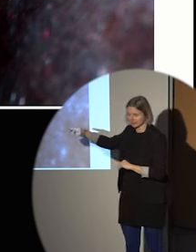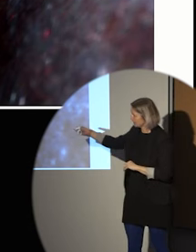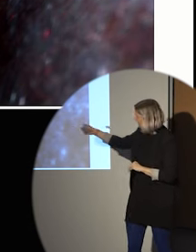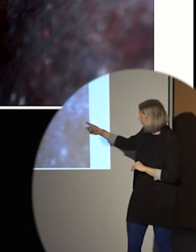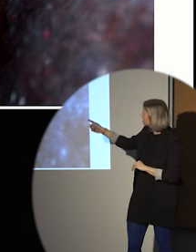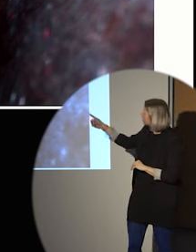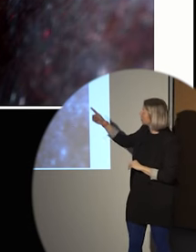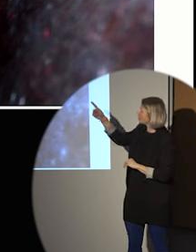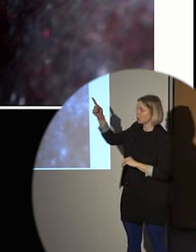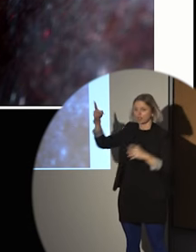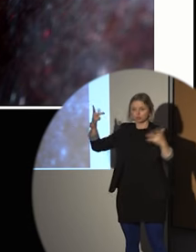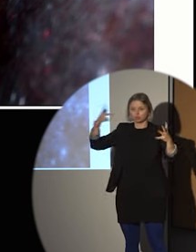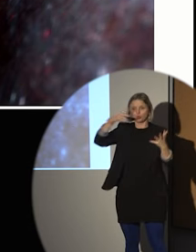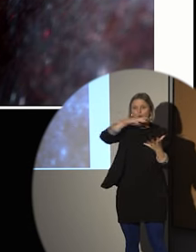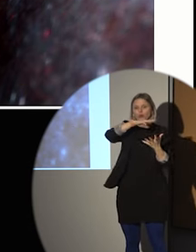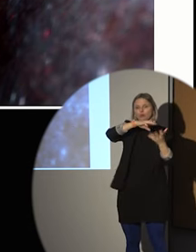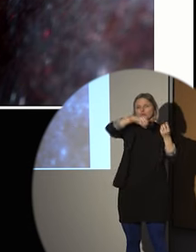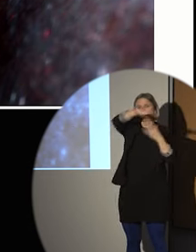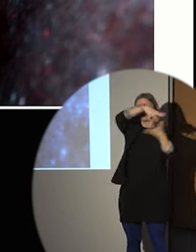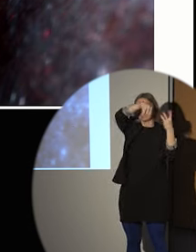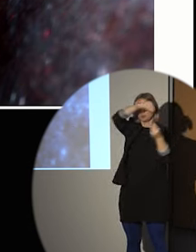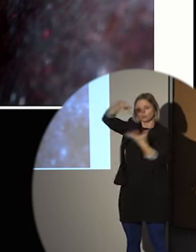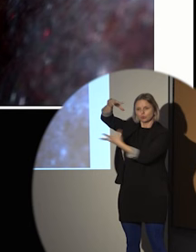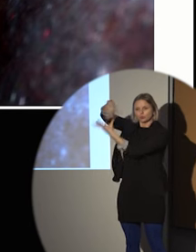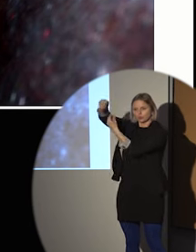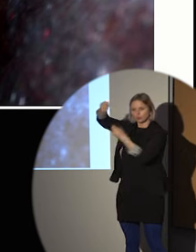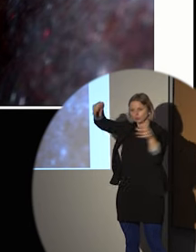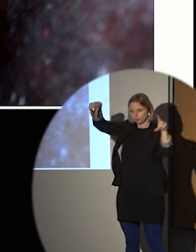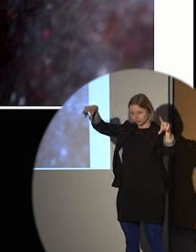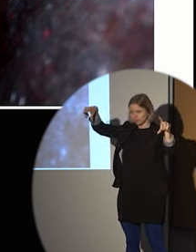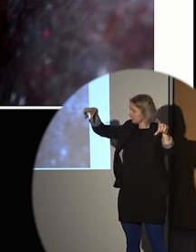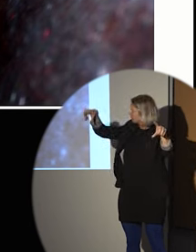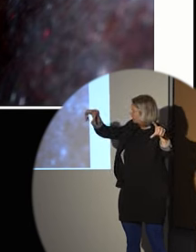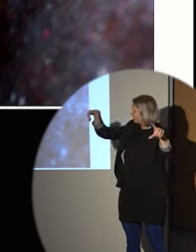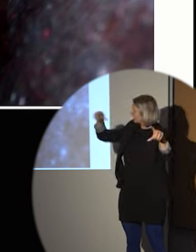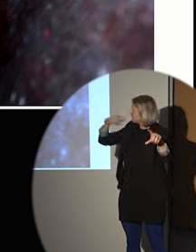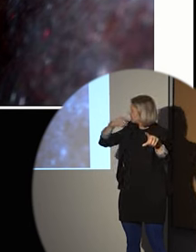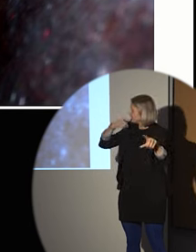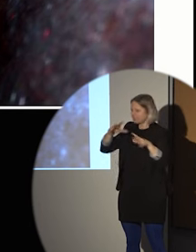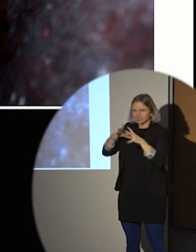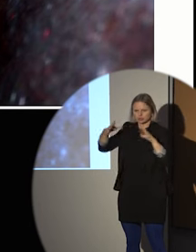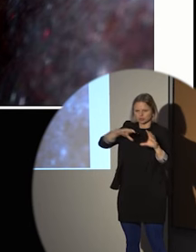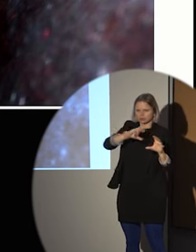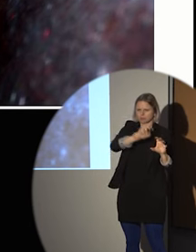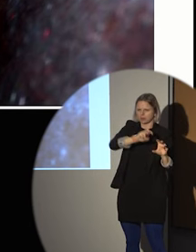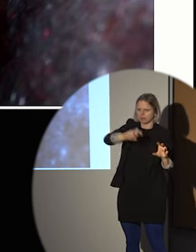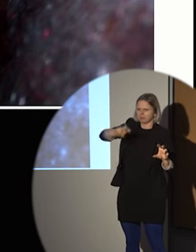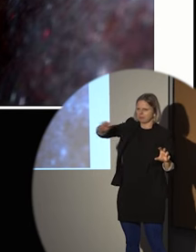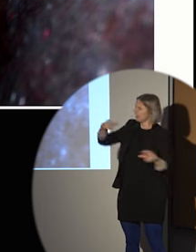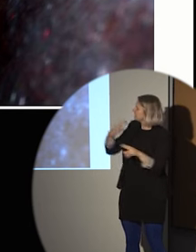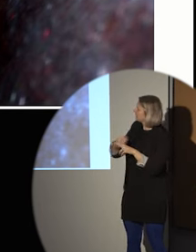ces deux nébuleuses où se forment des étoiles se trouvent en fait dans une espèce de gigantesque filament qui s'appelle la vague de